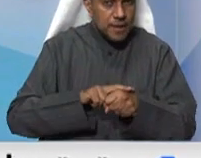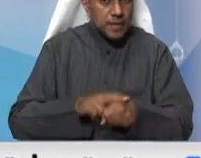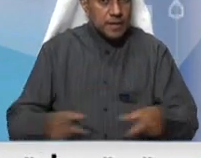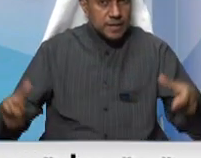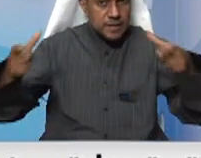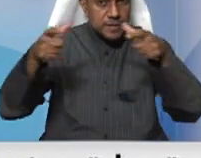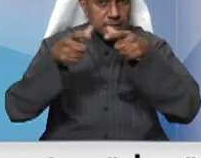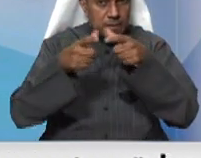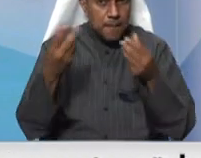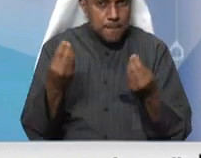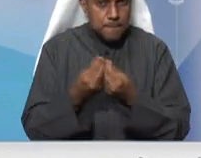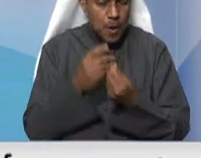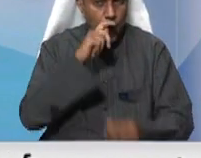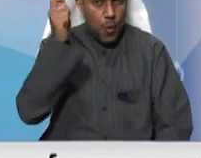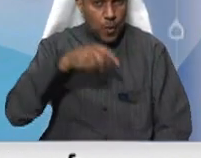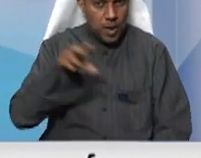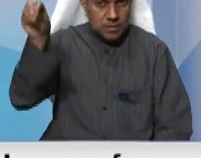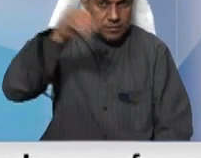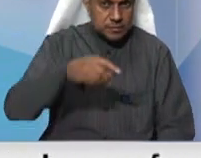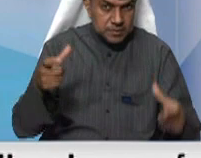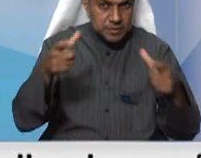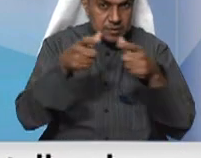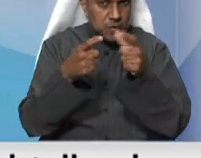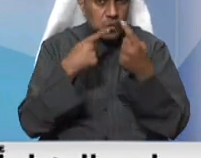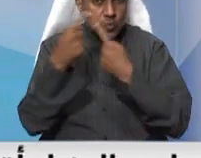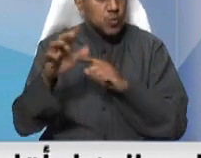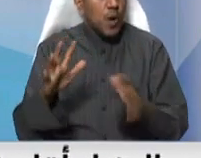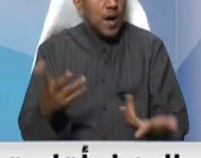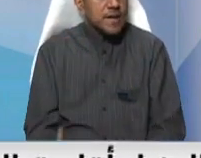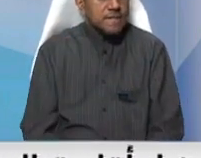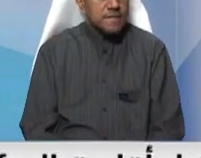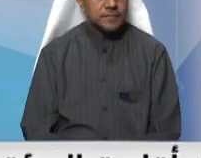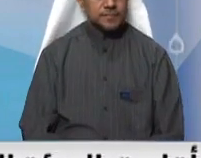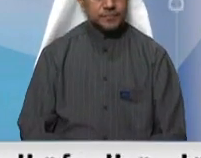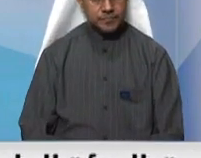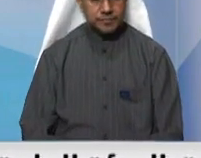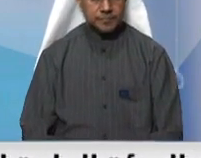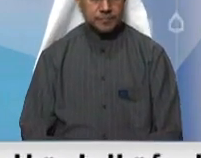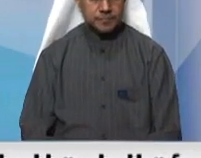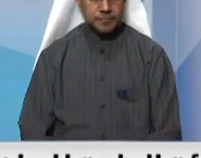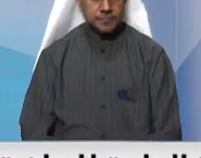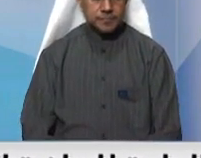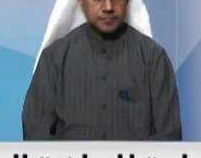مع أوكرانيا. برأيك ما الذي سيناقشه هذا الاجتماع كذلك؟